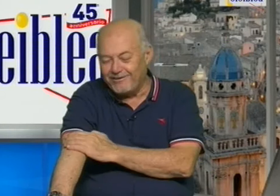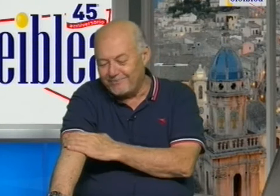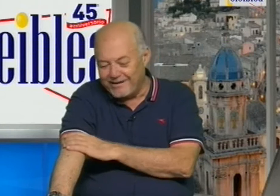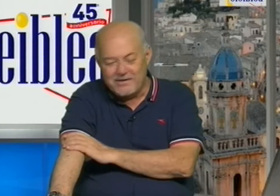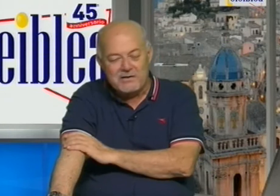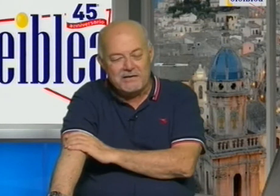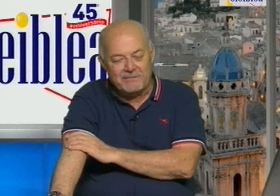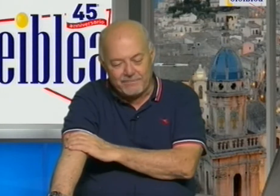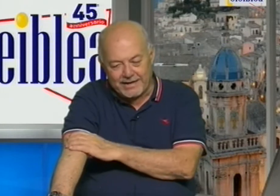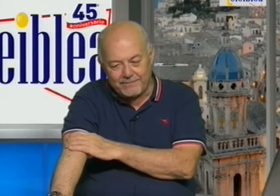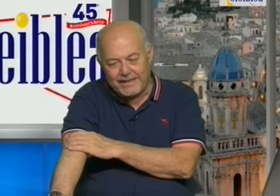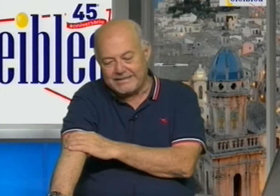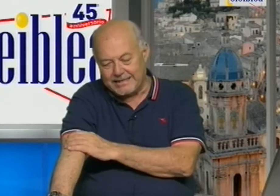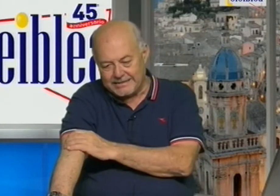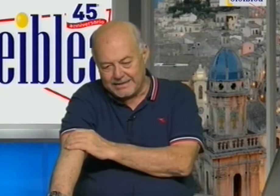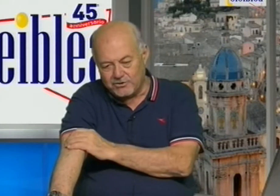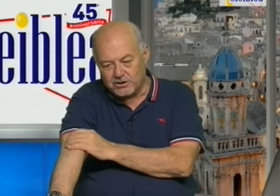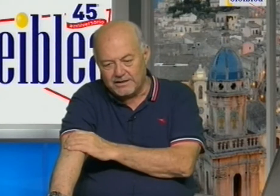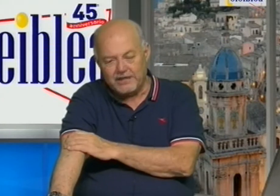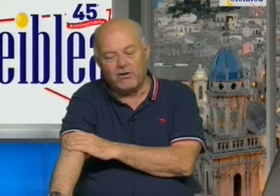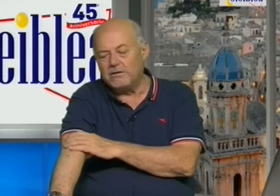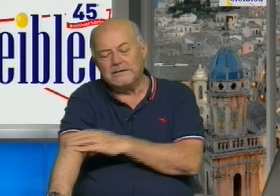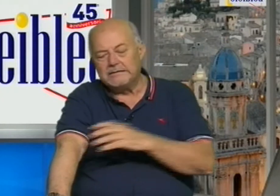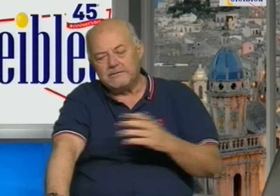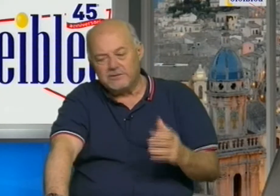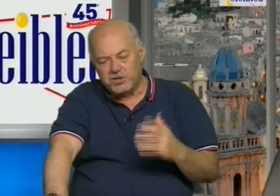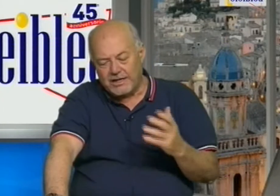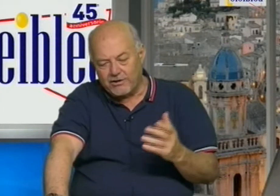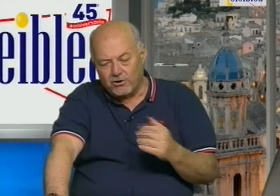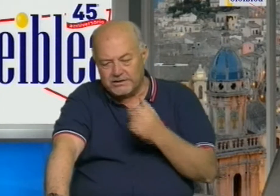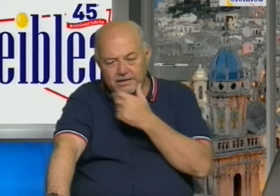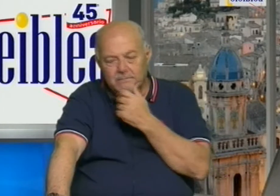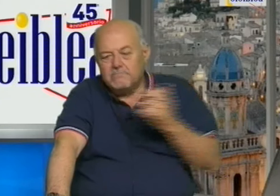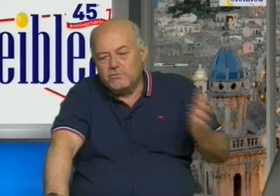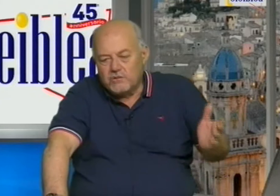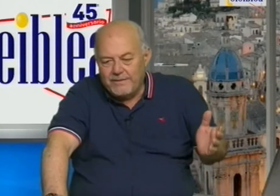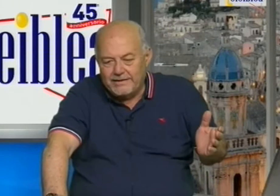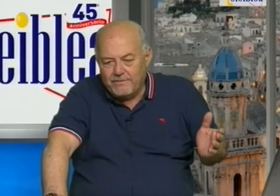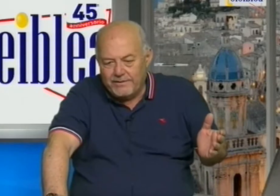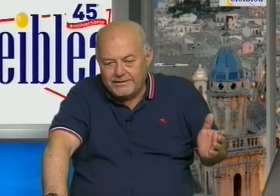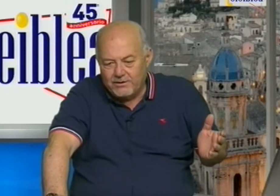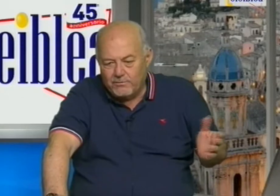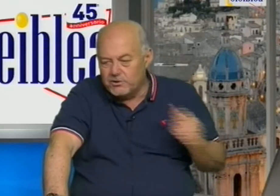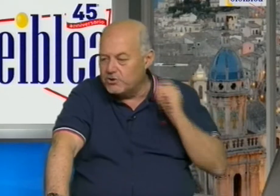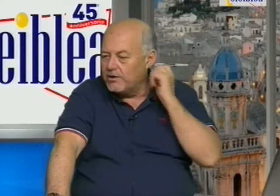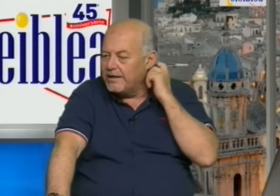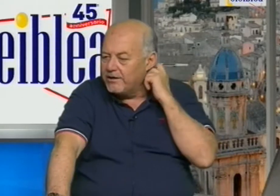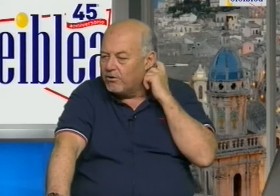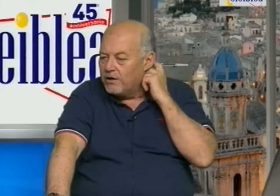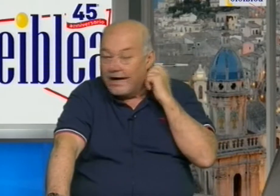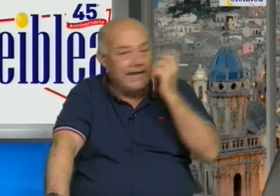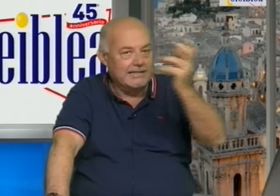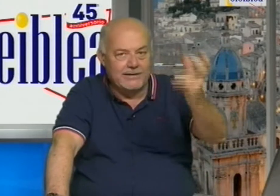cittadino, Beppe Calabrese, che è il segretario cittadino, dice le cose, giustamente fa parte dell'opposizione,